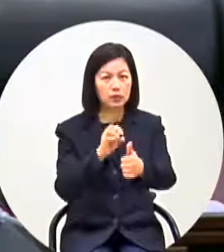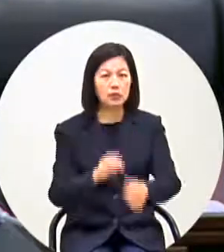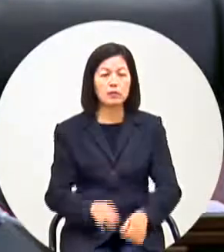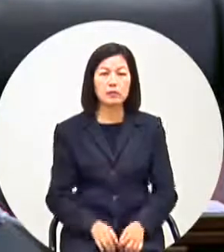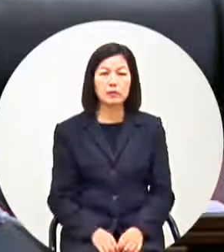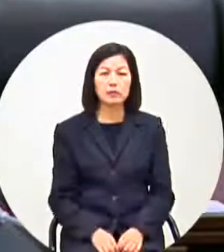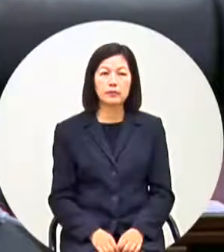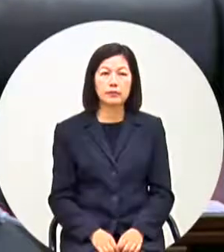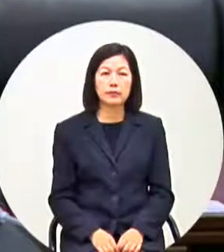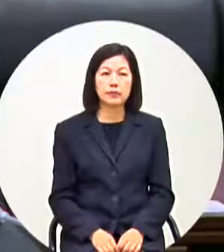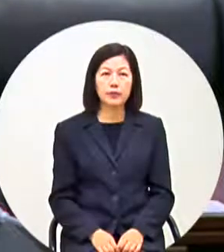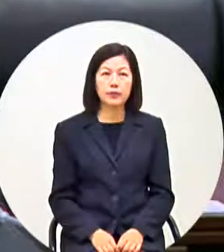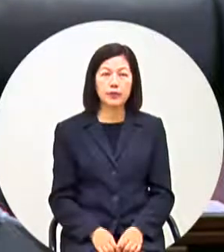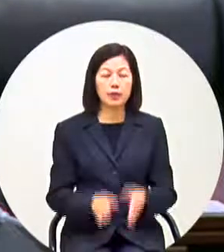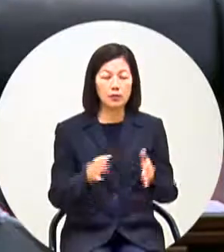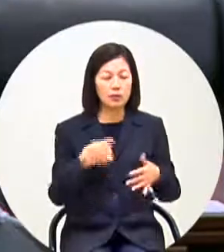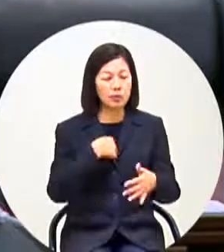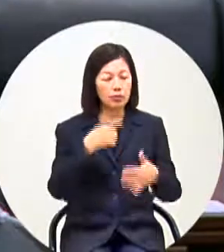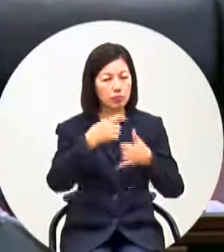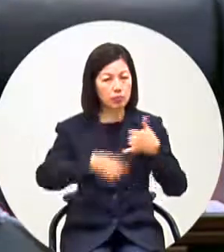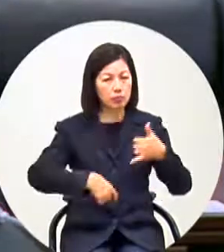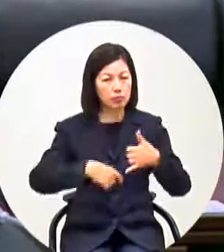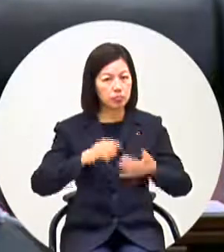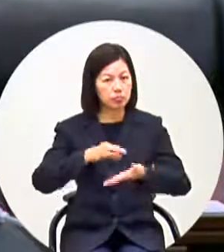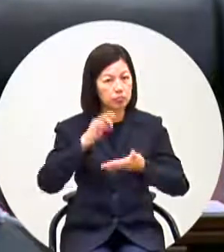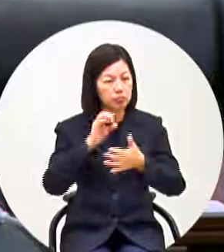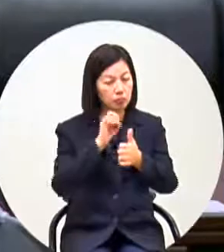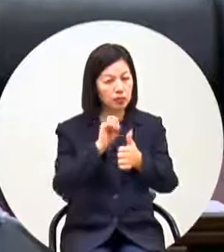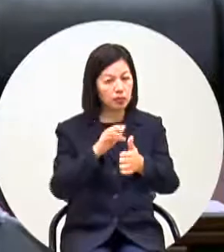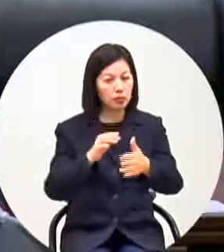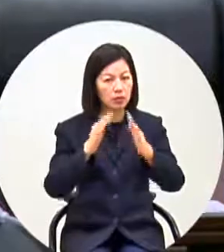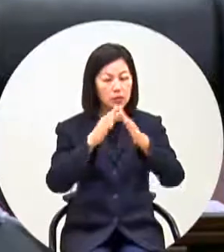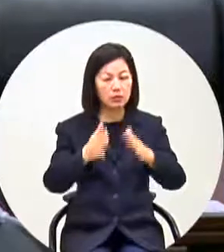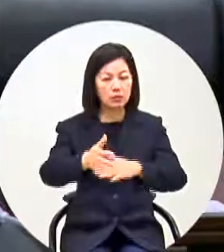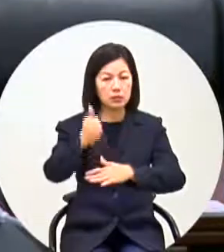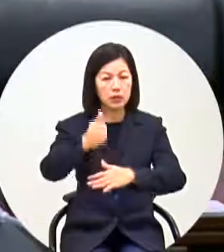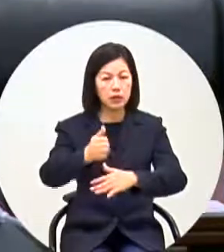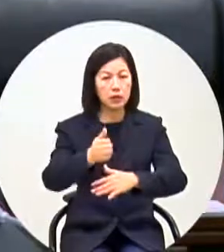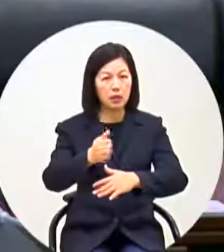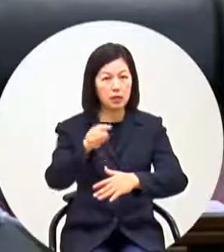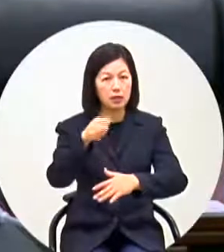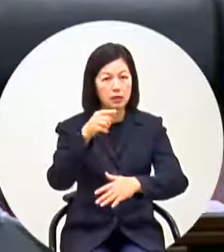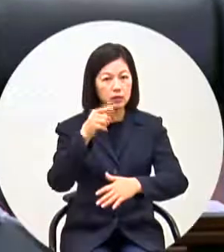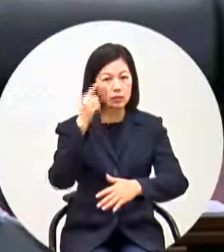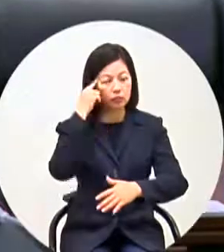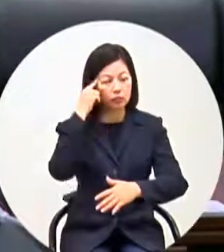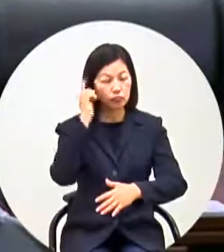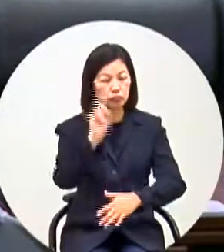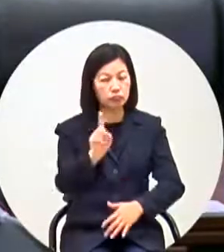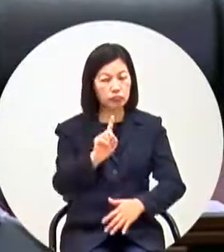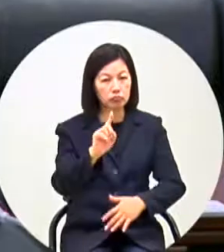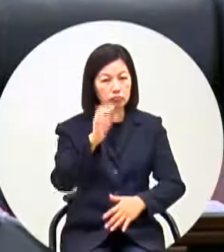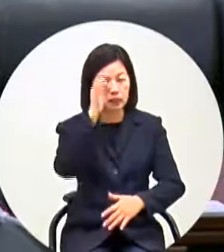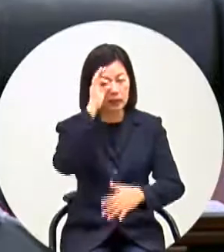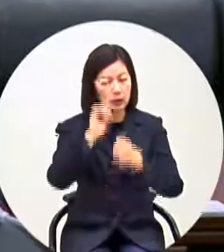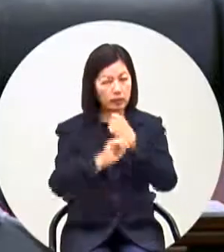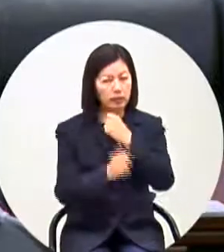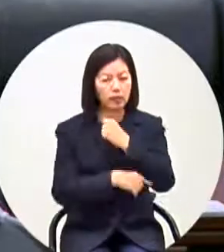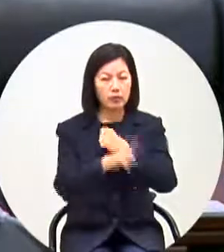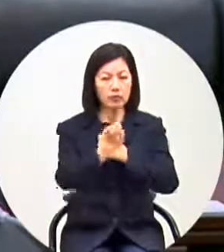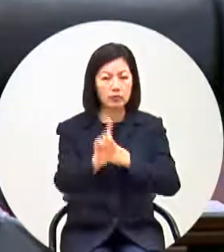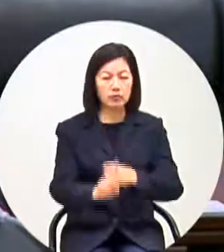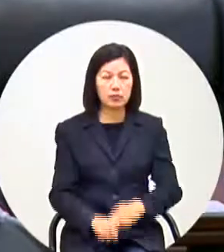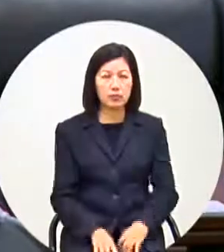议，那可不可以请市长你的看法呢？针对我们凤山的景